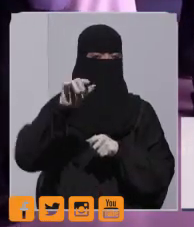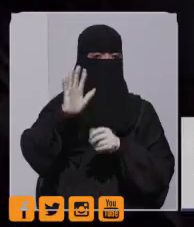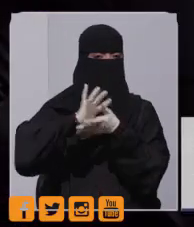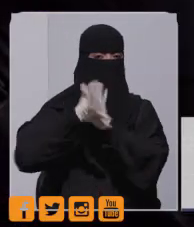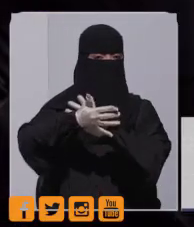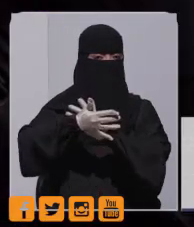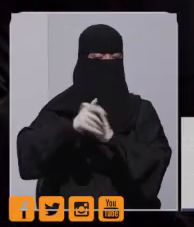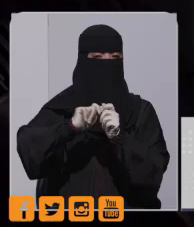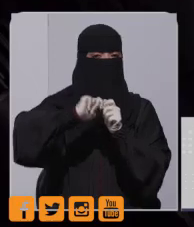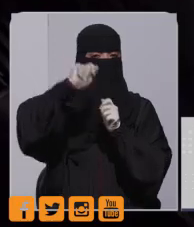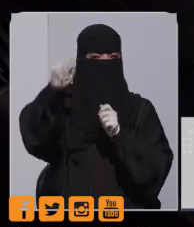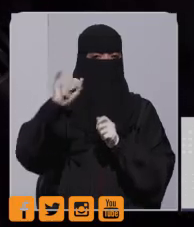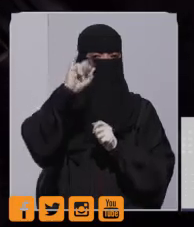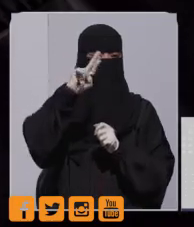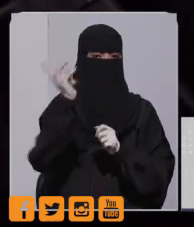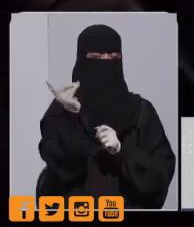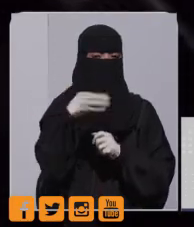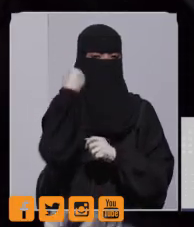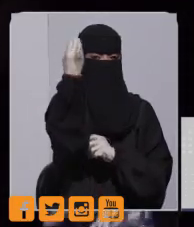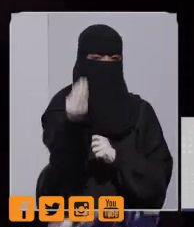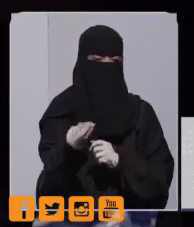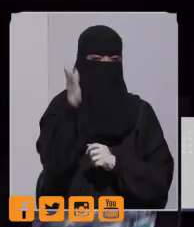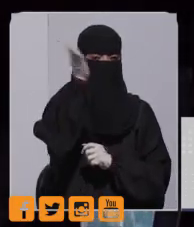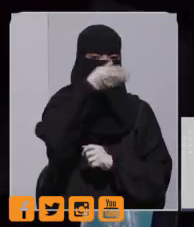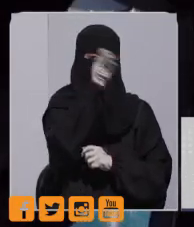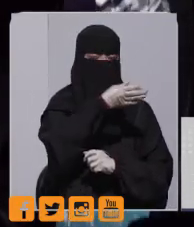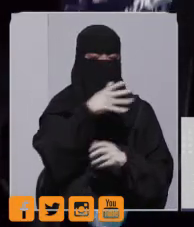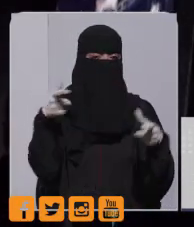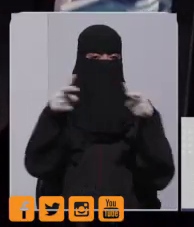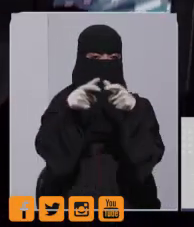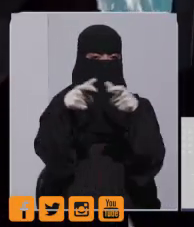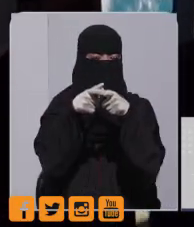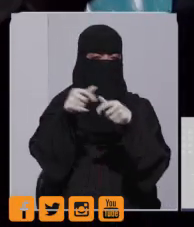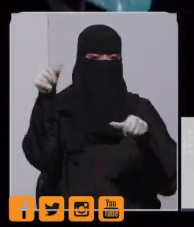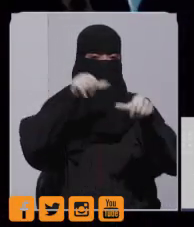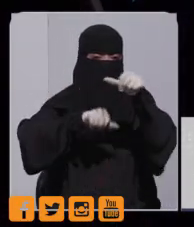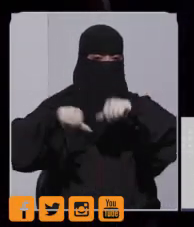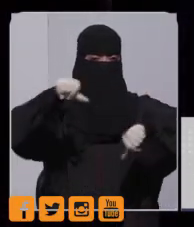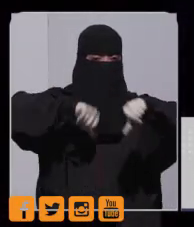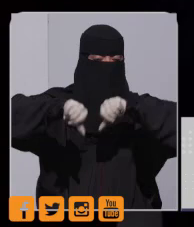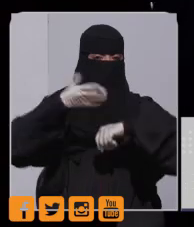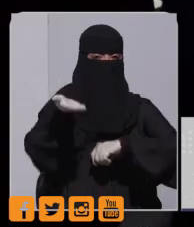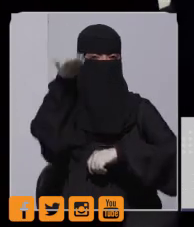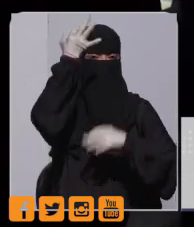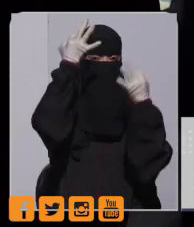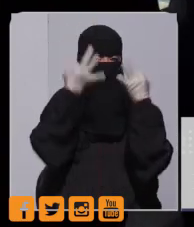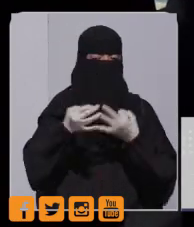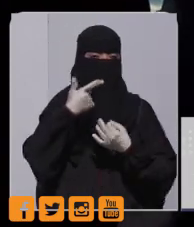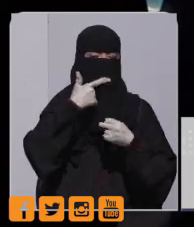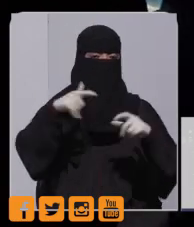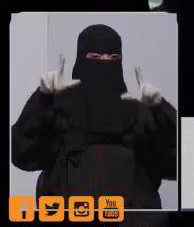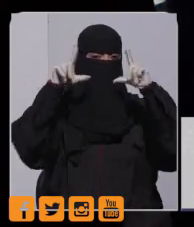مترا مربعا يقدم من خلالها مجموعه من التجارب التفاعليه المستقبليه التي